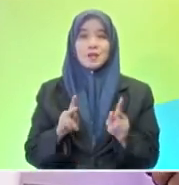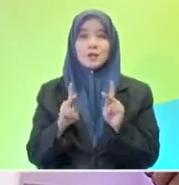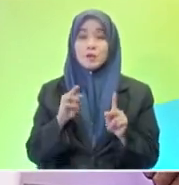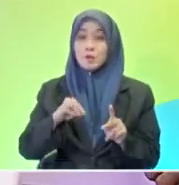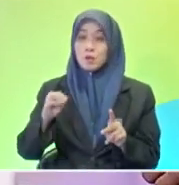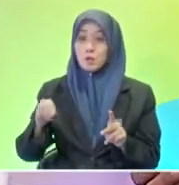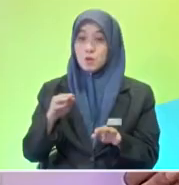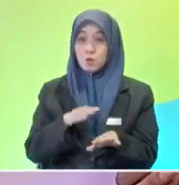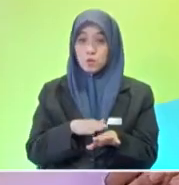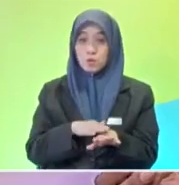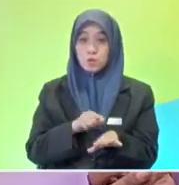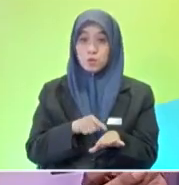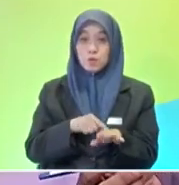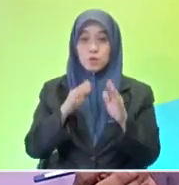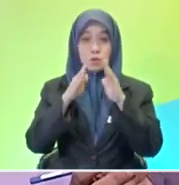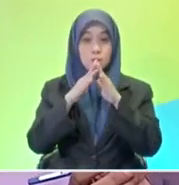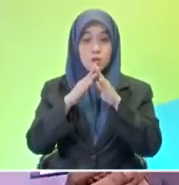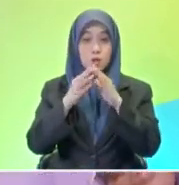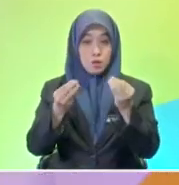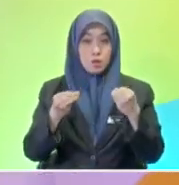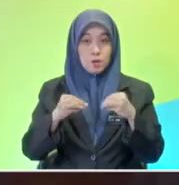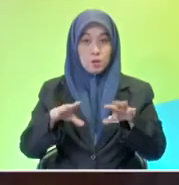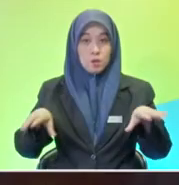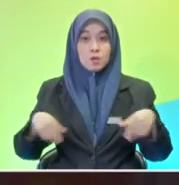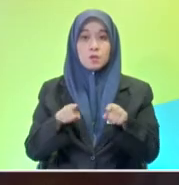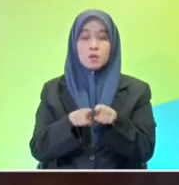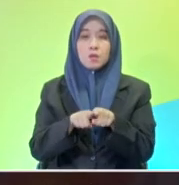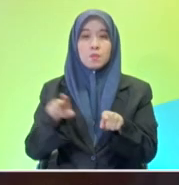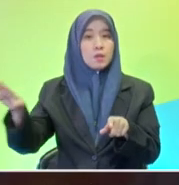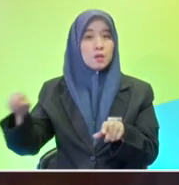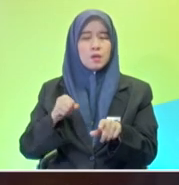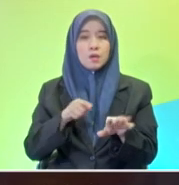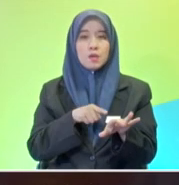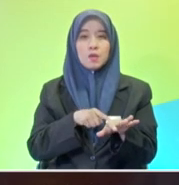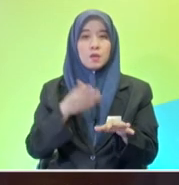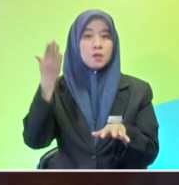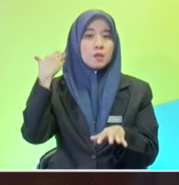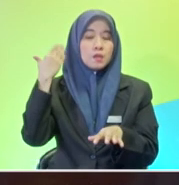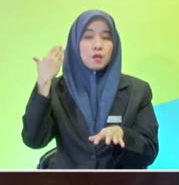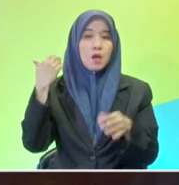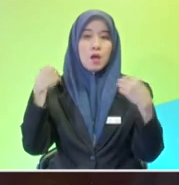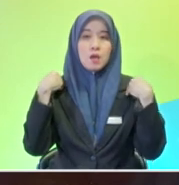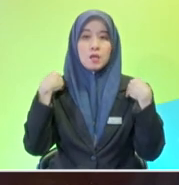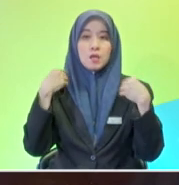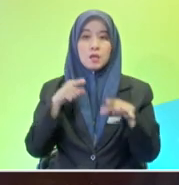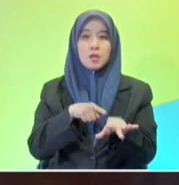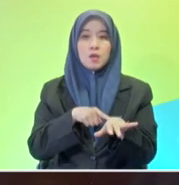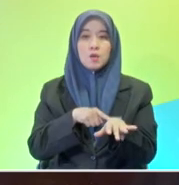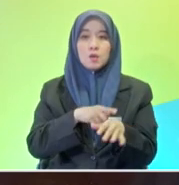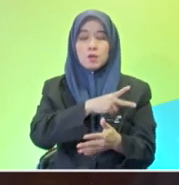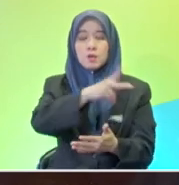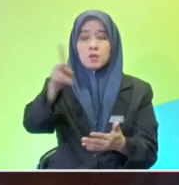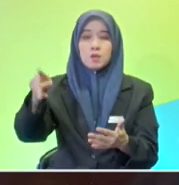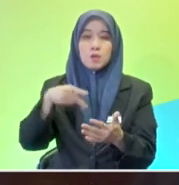nak buat sekali pun boleh kan betul kalau murid-murid kat rumah nak buat sekali Bolehlah Ambil daun tadi okey ambil daun yang ada persekatan kat rumah tu minta kebenaran Mak Ayah